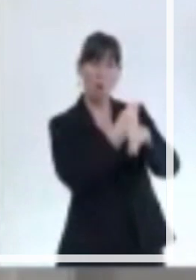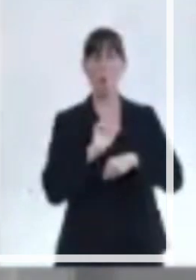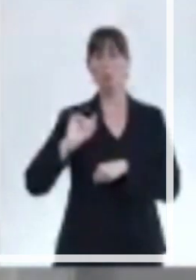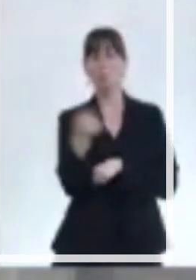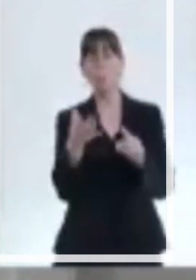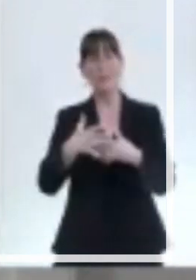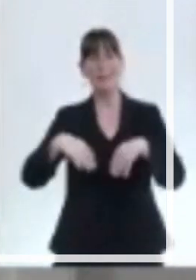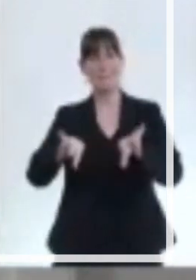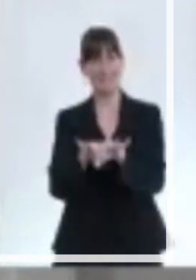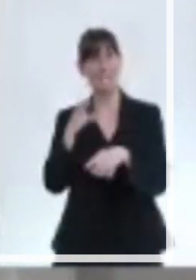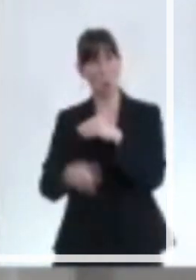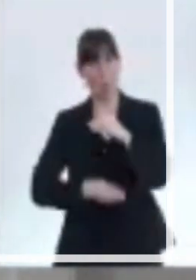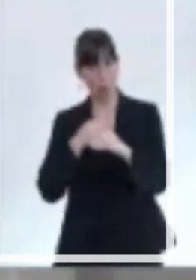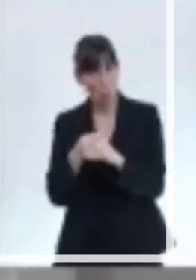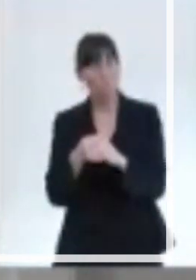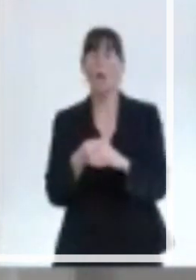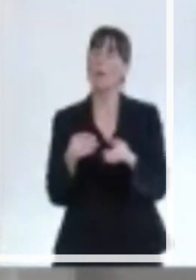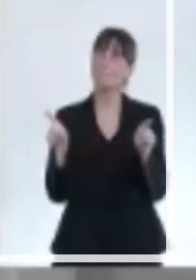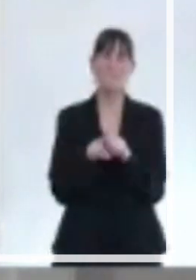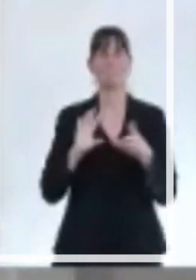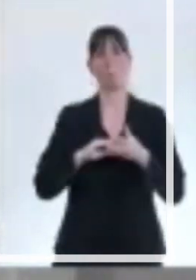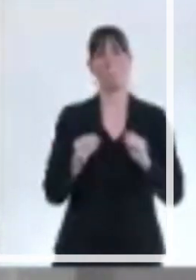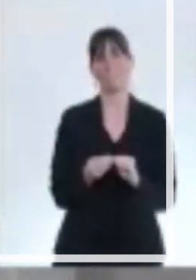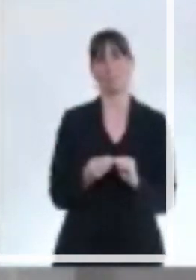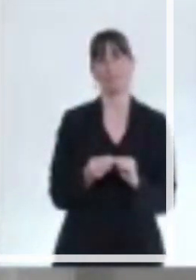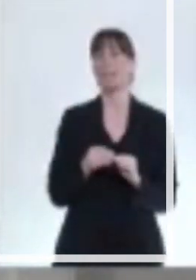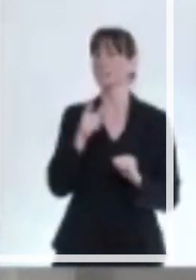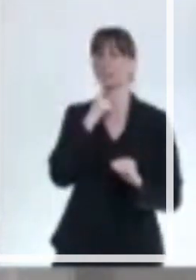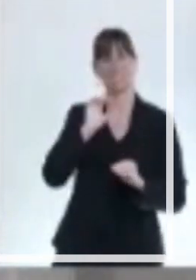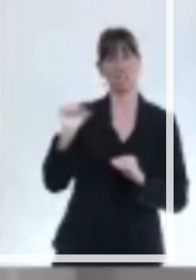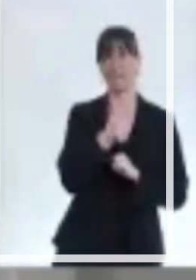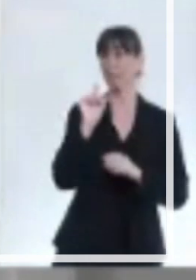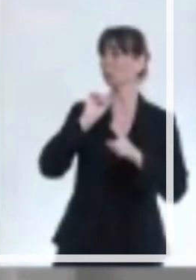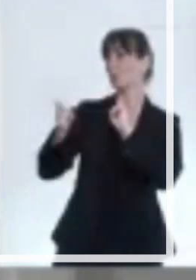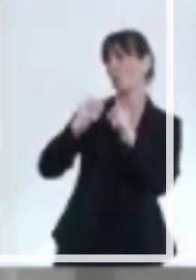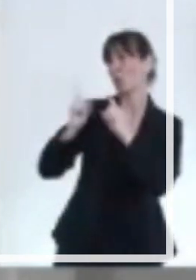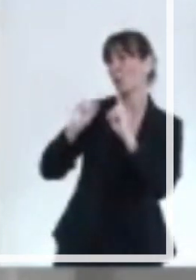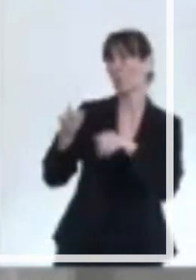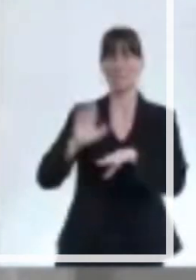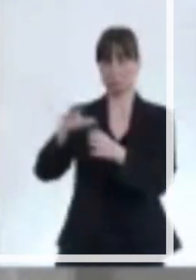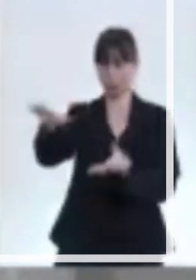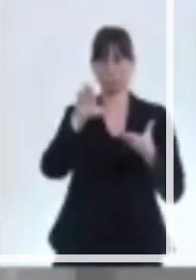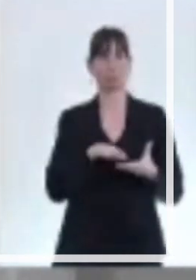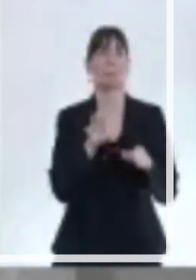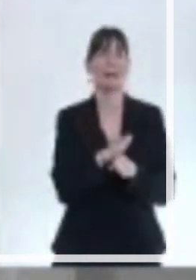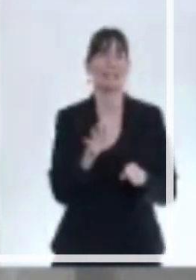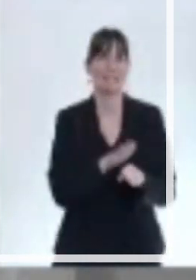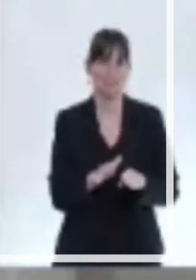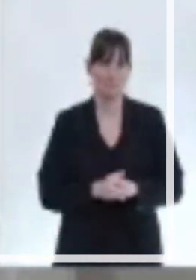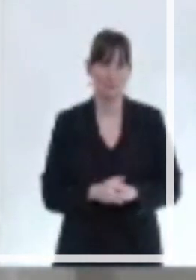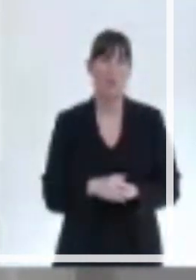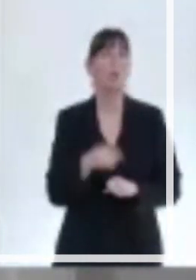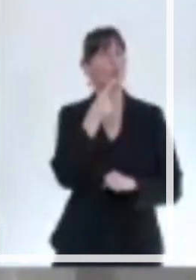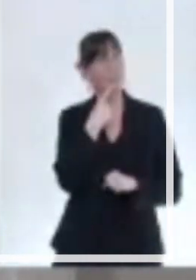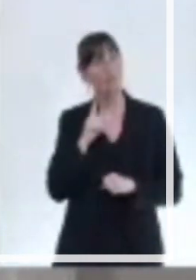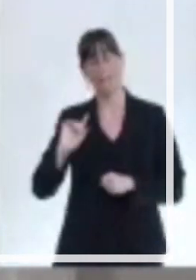face à sa demande de masques actuellement il ya donc une recherche très active et dans le même temps une vigilance accrue de la part des